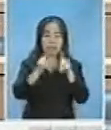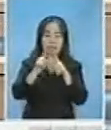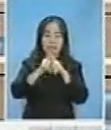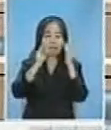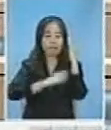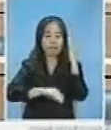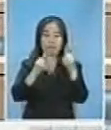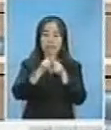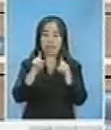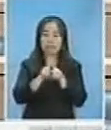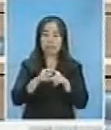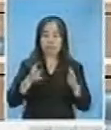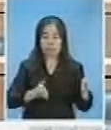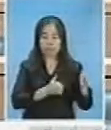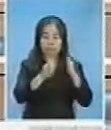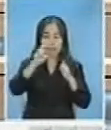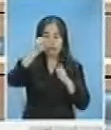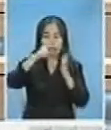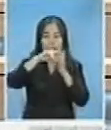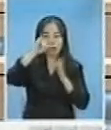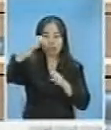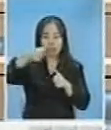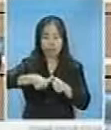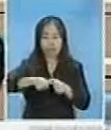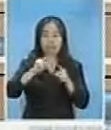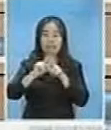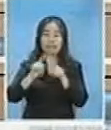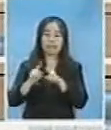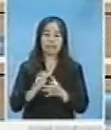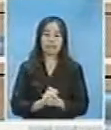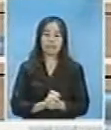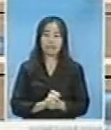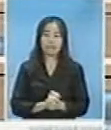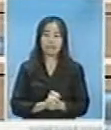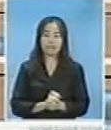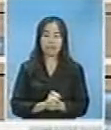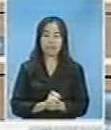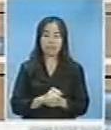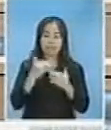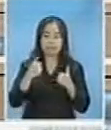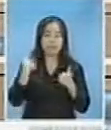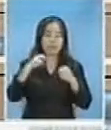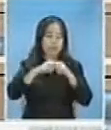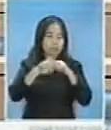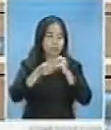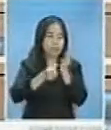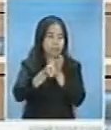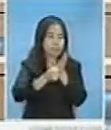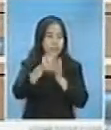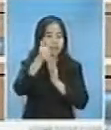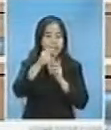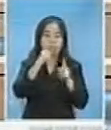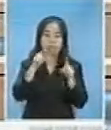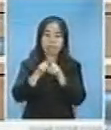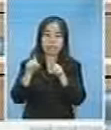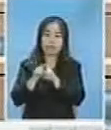ระตลอดจนถึงคลองสายอยู่ของอำเภอสิงห์นครคลองปะโอนะครับอันนี้ก็แก้ปัญหาเรื่องน้ำท่วมได้ครับ